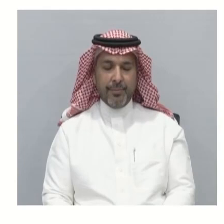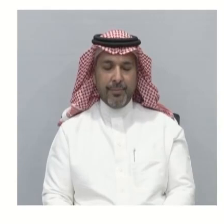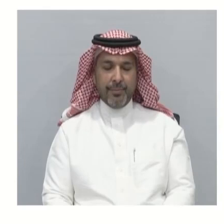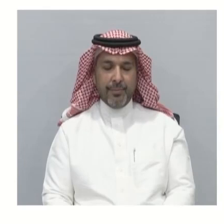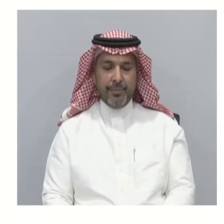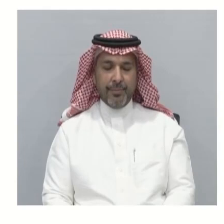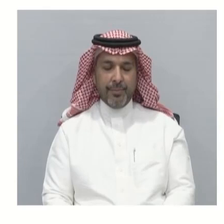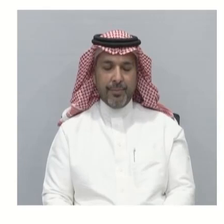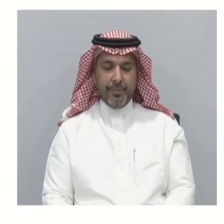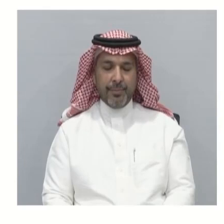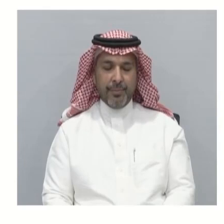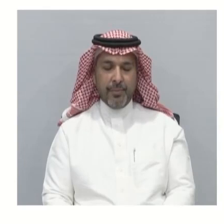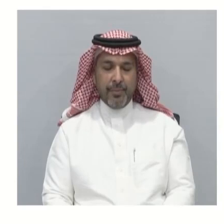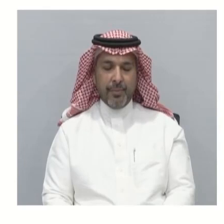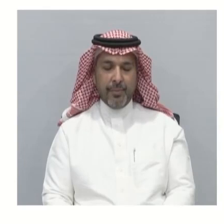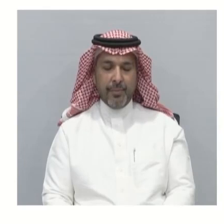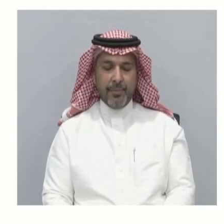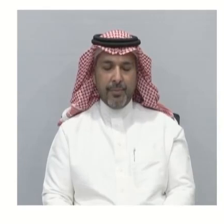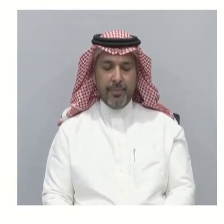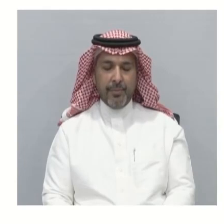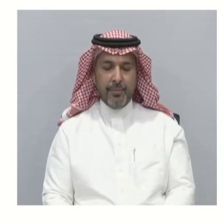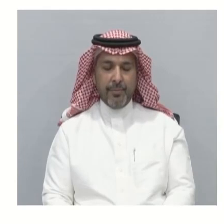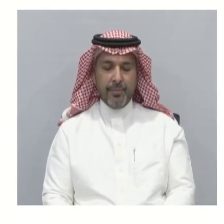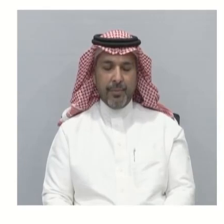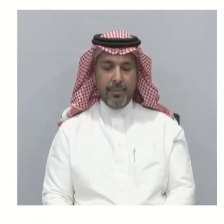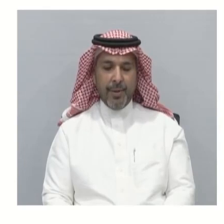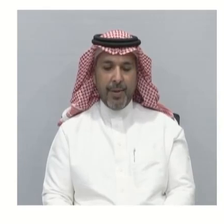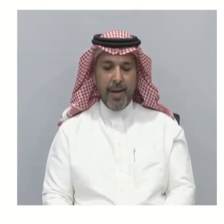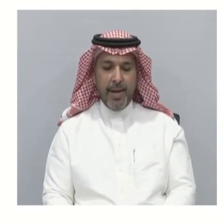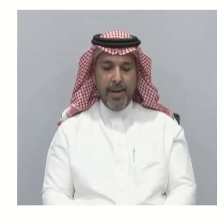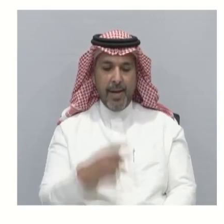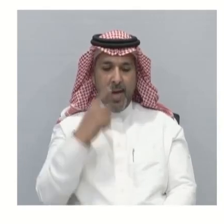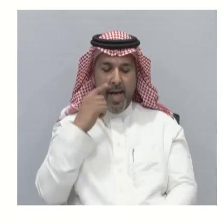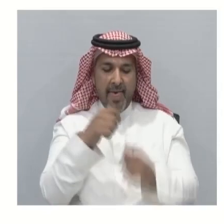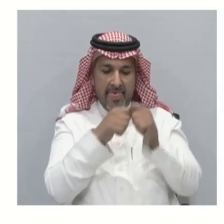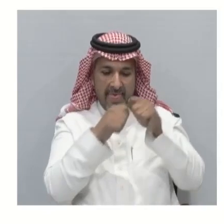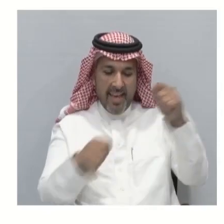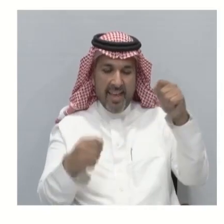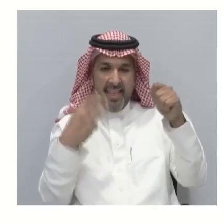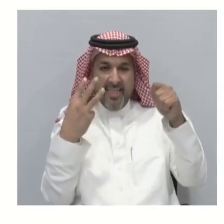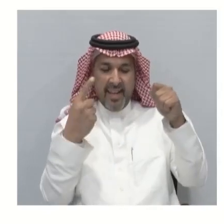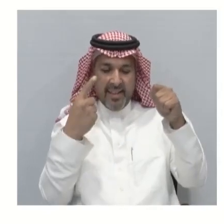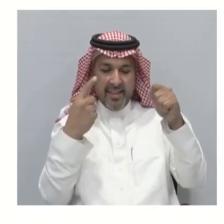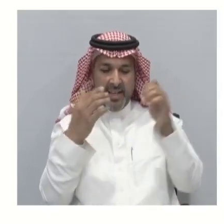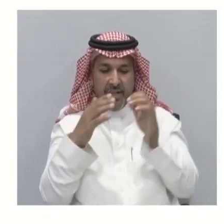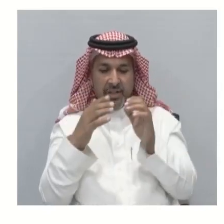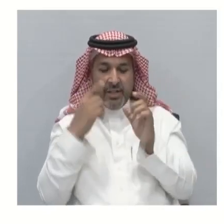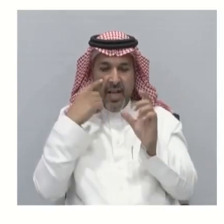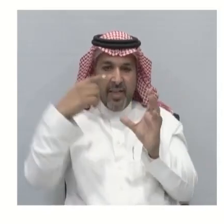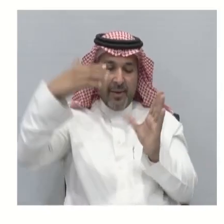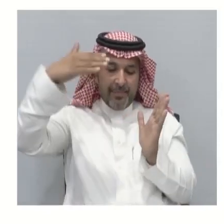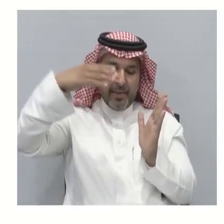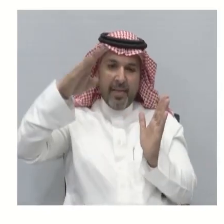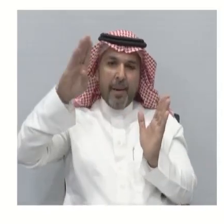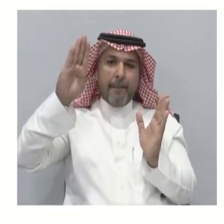تقابل تقابل ضلع قياسه 13 طوله 13 ممتاز والزاويه هنا تقابل ضلع